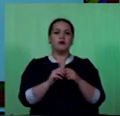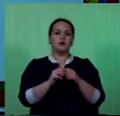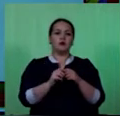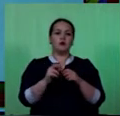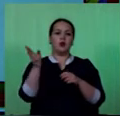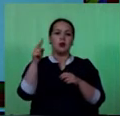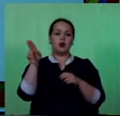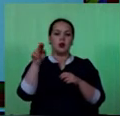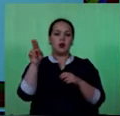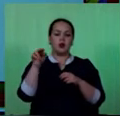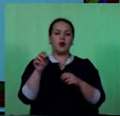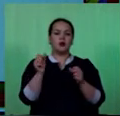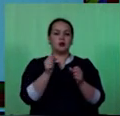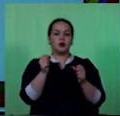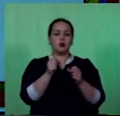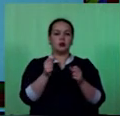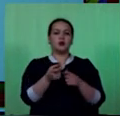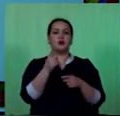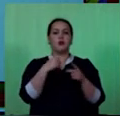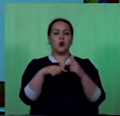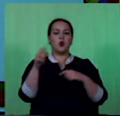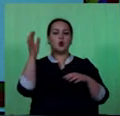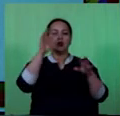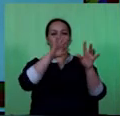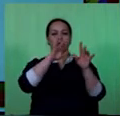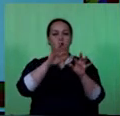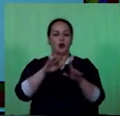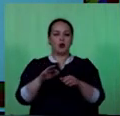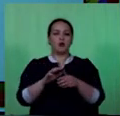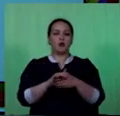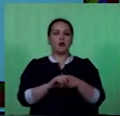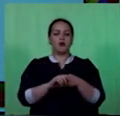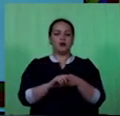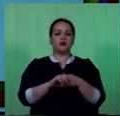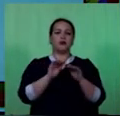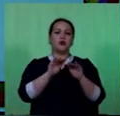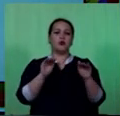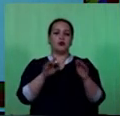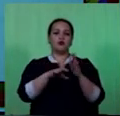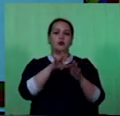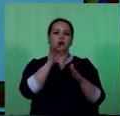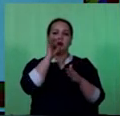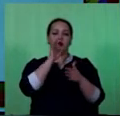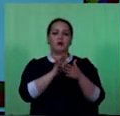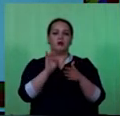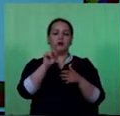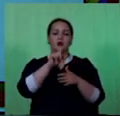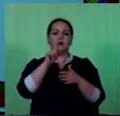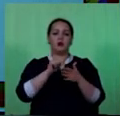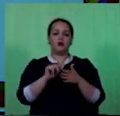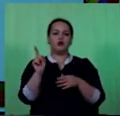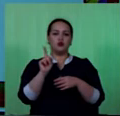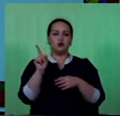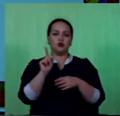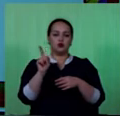заморозки после снегопада ребята выберите ответ на вопрос что